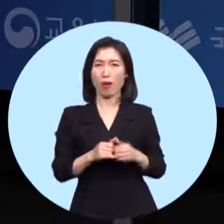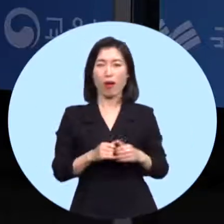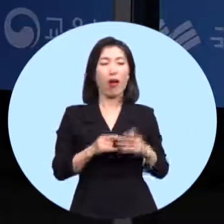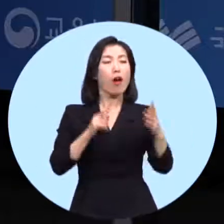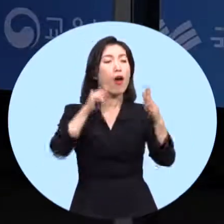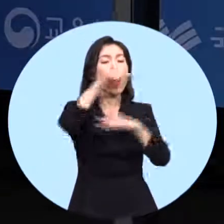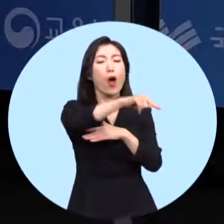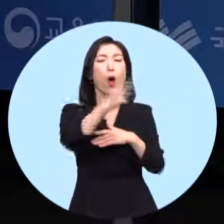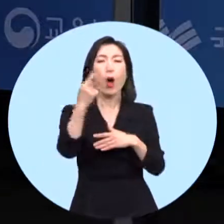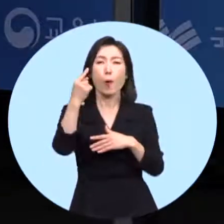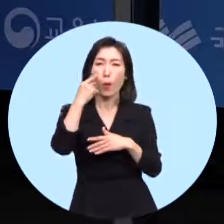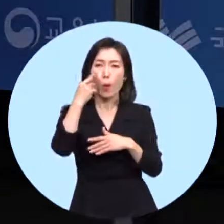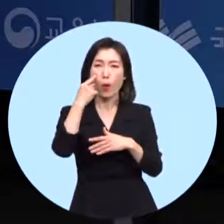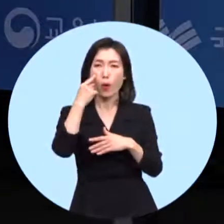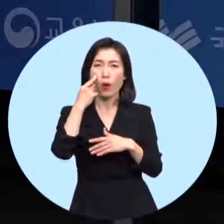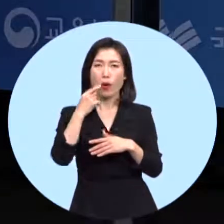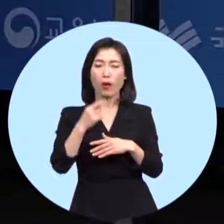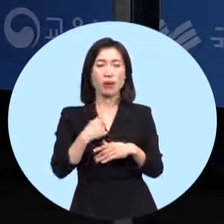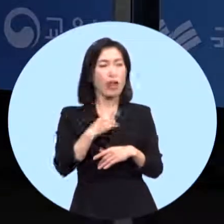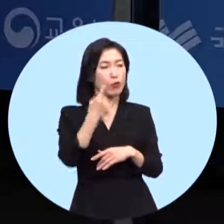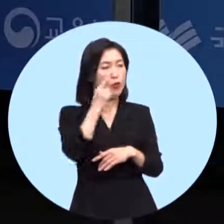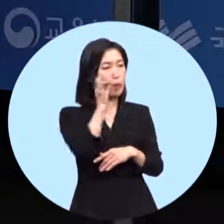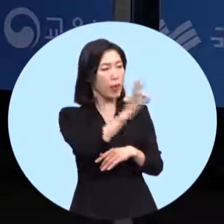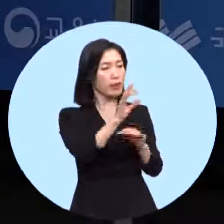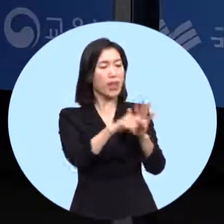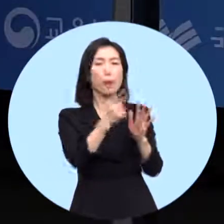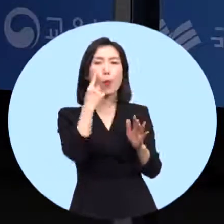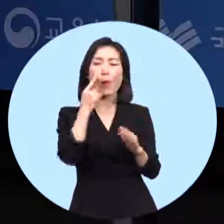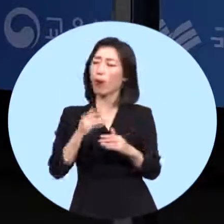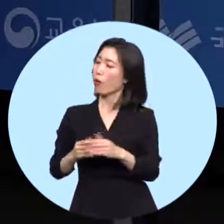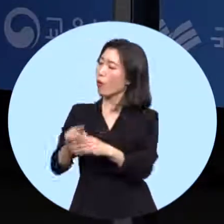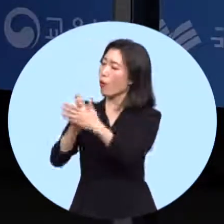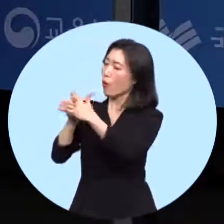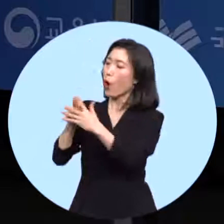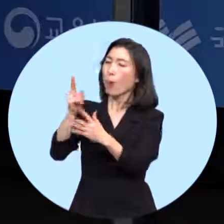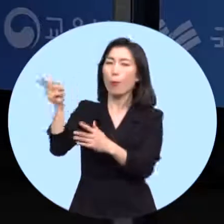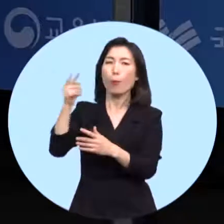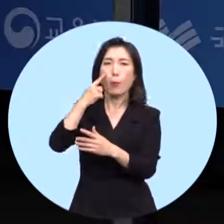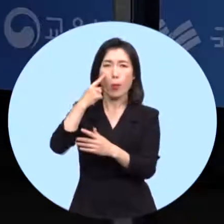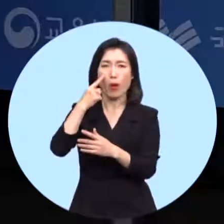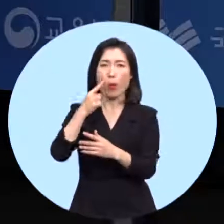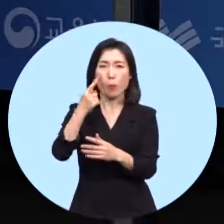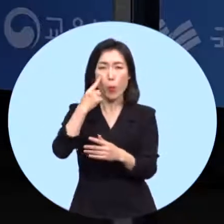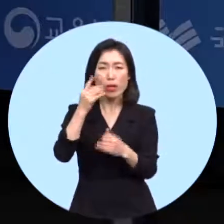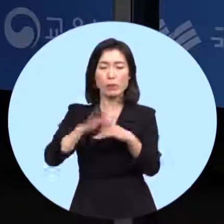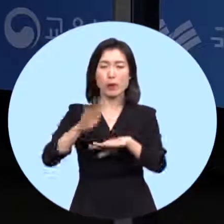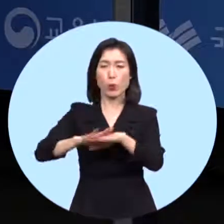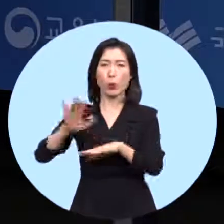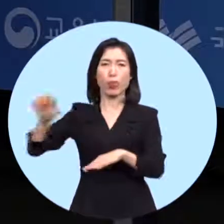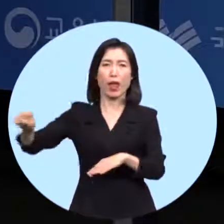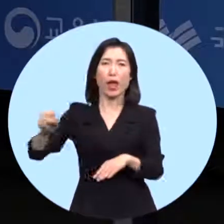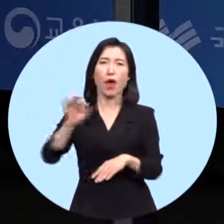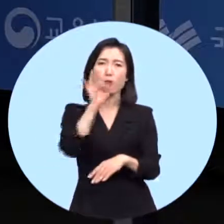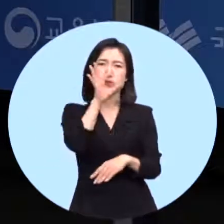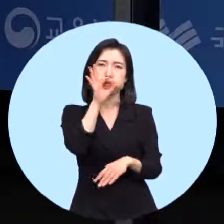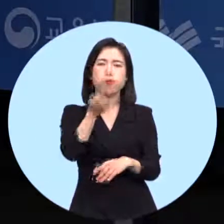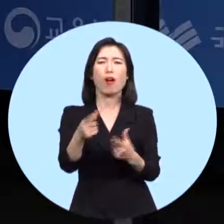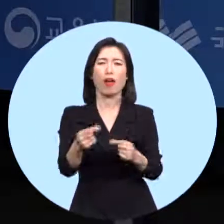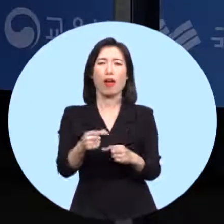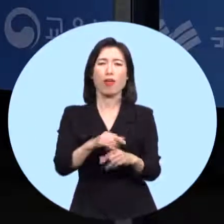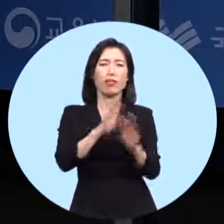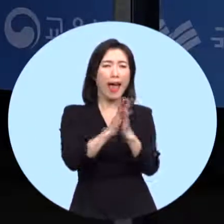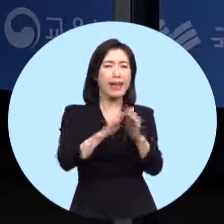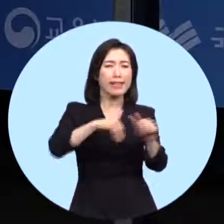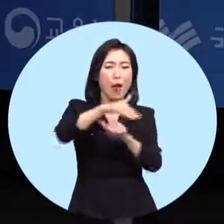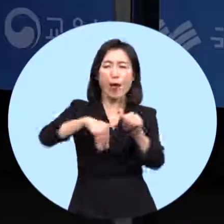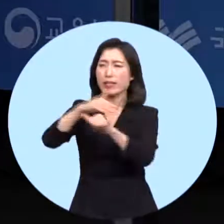다 보이지만 내 눈에는 다 해석이 되지만 그것이 이루어지지 않는 그 과정 속에서 답답한들이 서로에게 있는